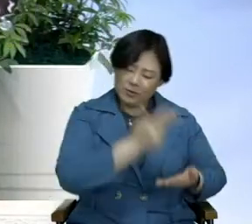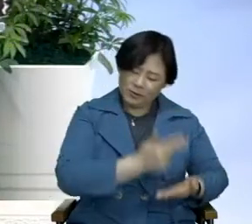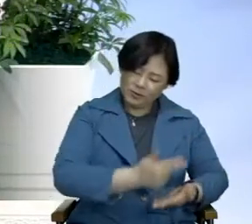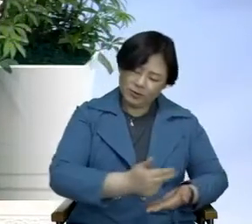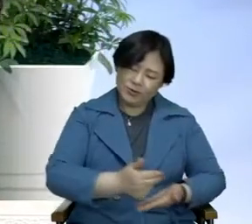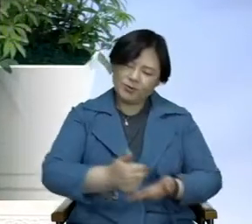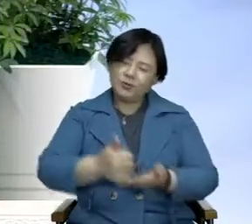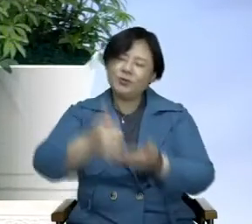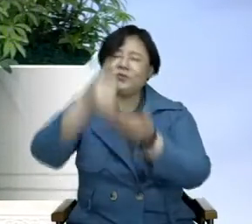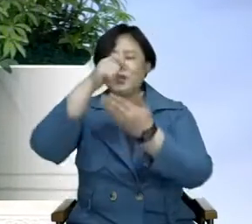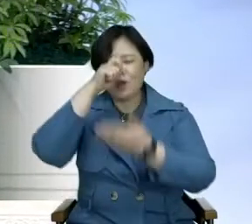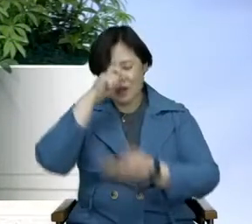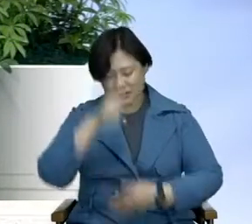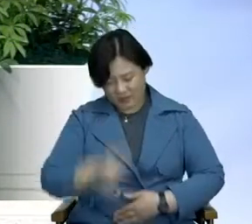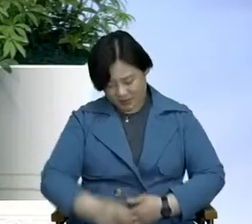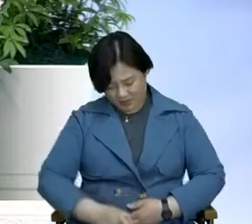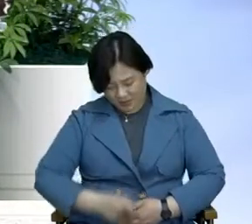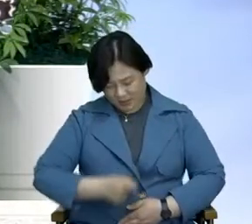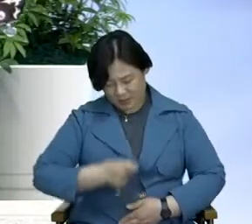주님은